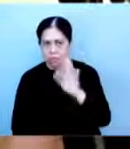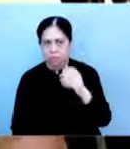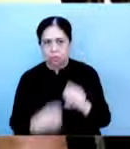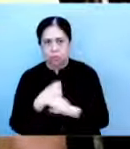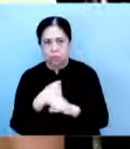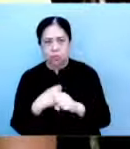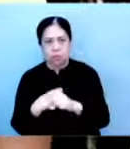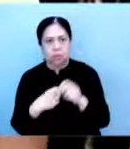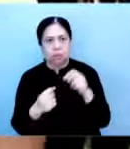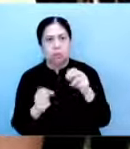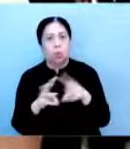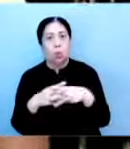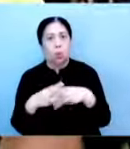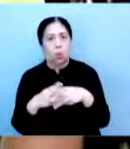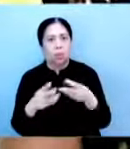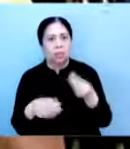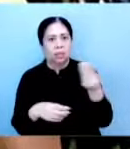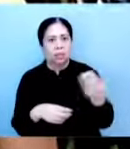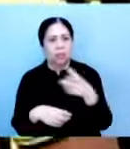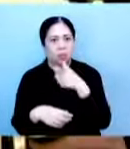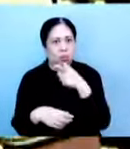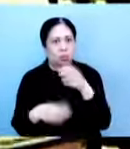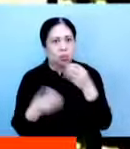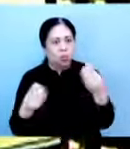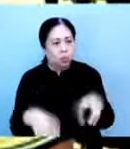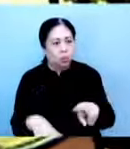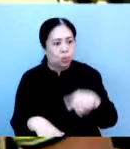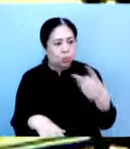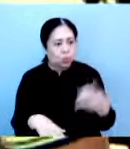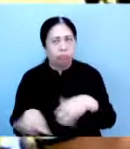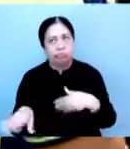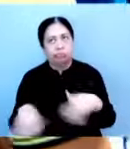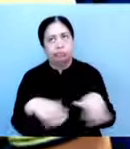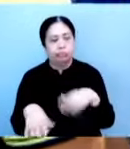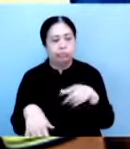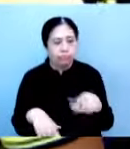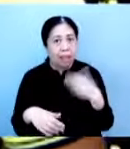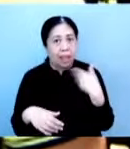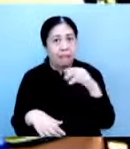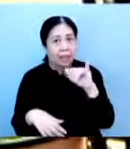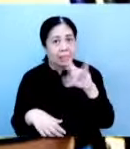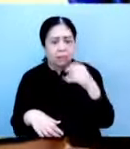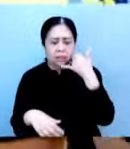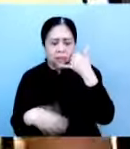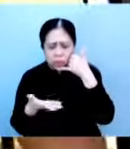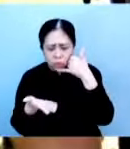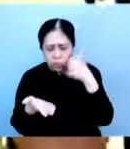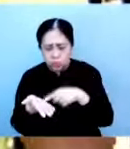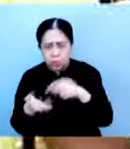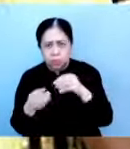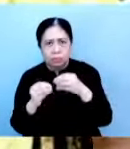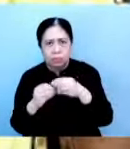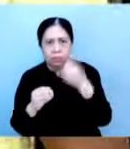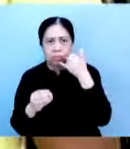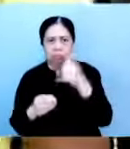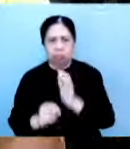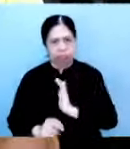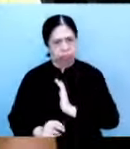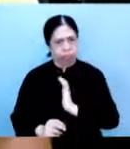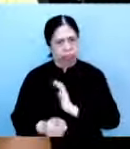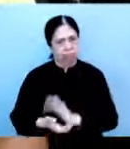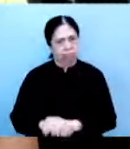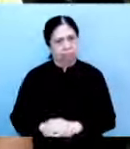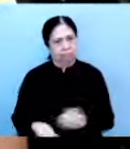pitaka kanino pitaka yun pag isa nahulog pag lal agag may ID tatawagan ko kung nan yung number niya galing naman ni Grabe